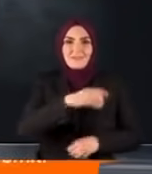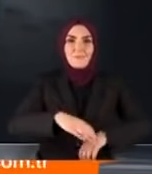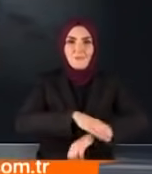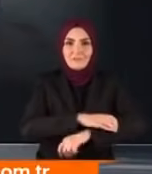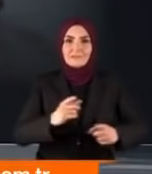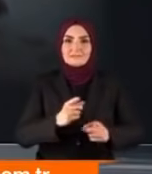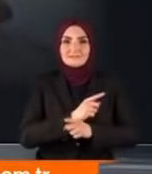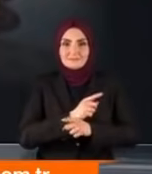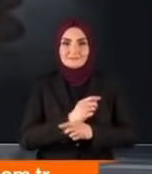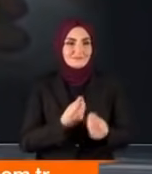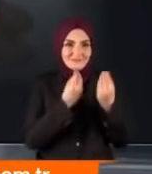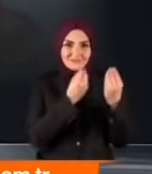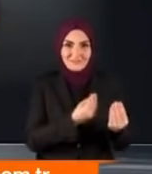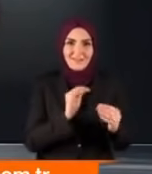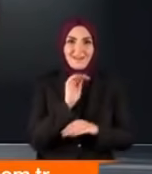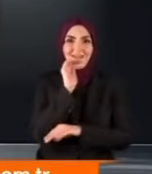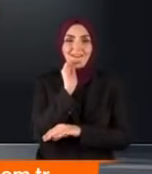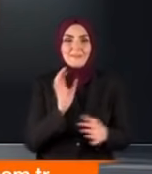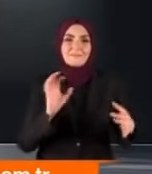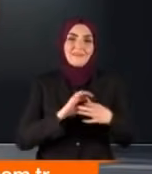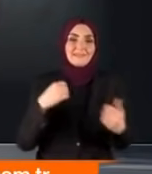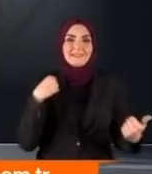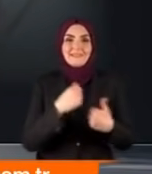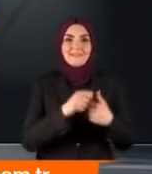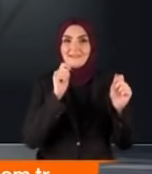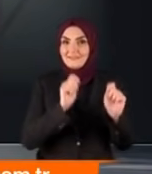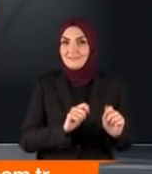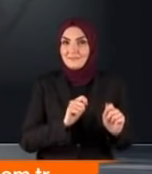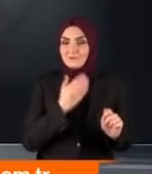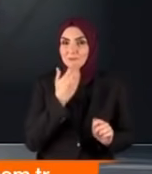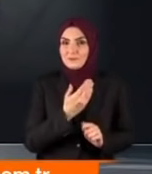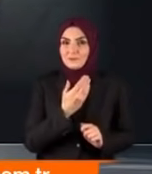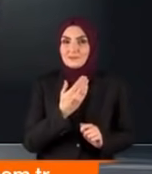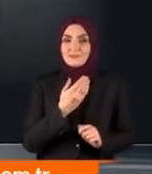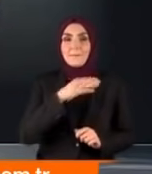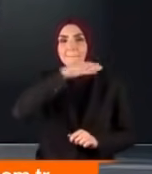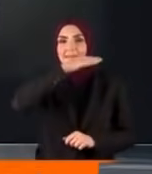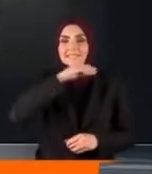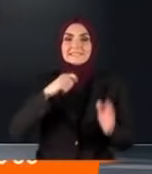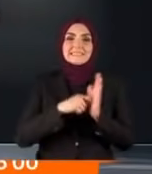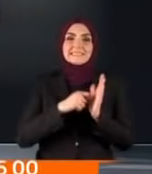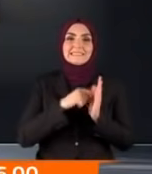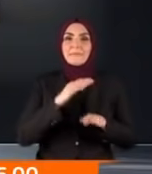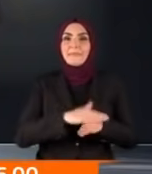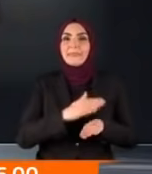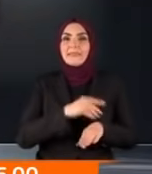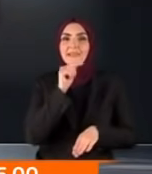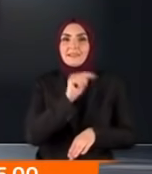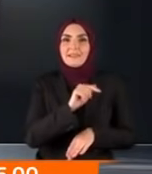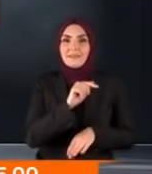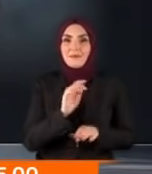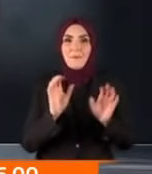tamircisi, bu kez de Mısır adlı bir kediye umut oldu. Ve ön patisi kesilen Mısır'a 3 boyutlu yazıcı